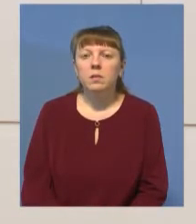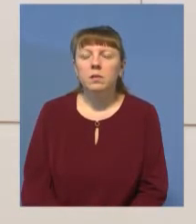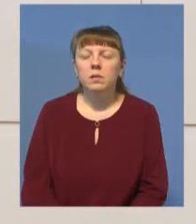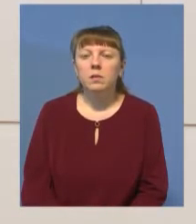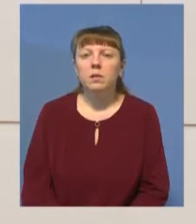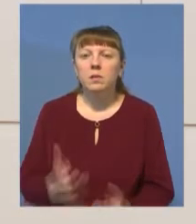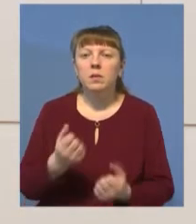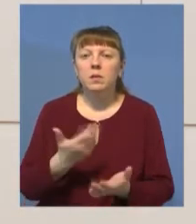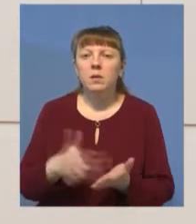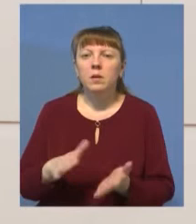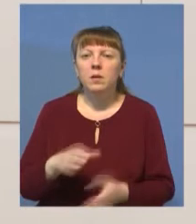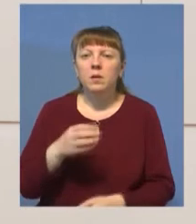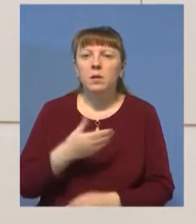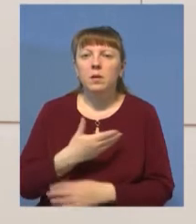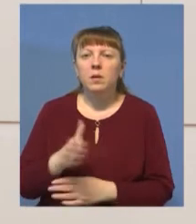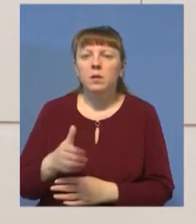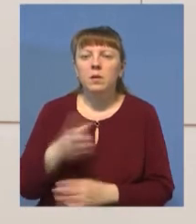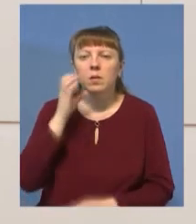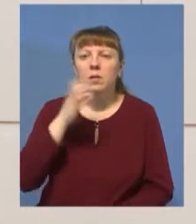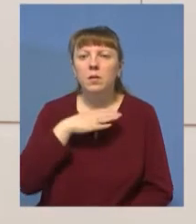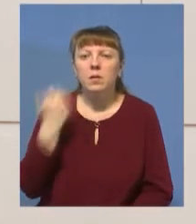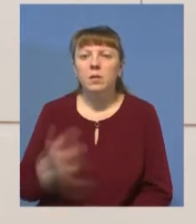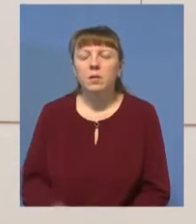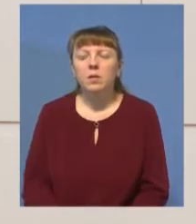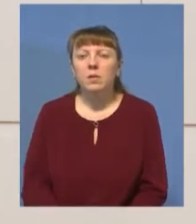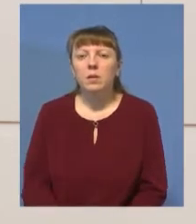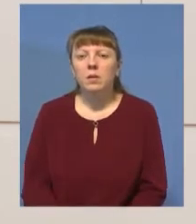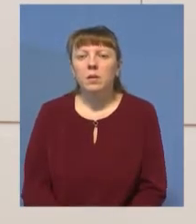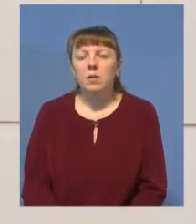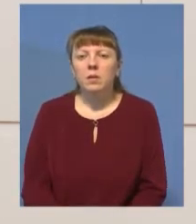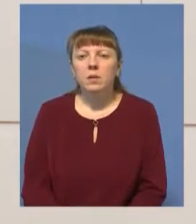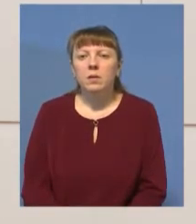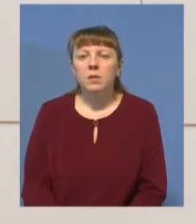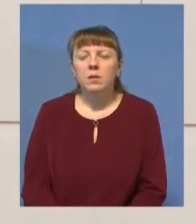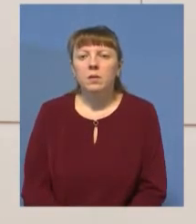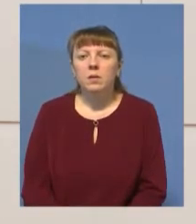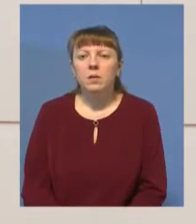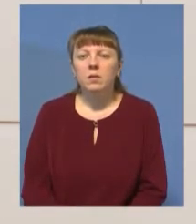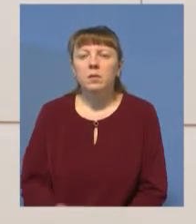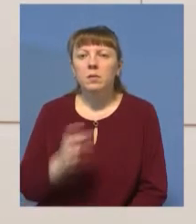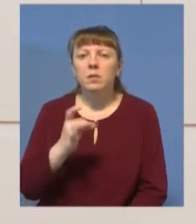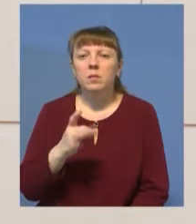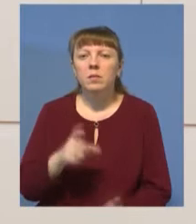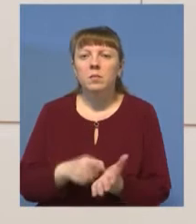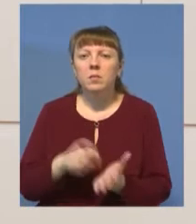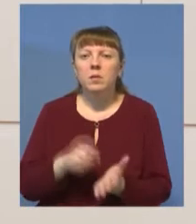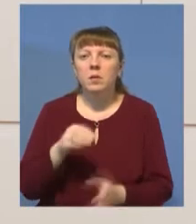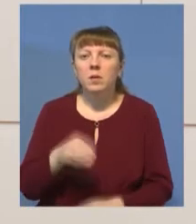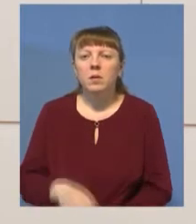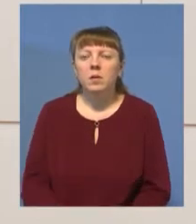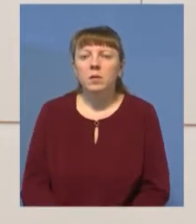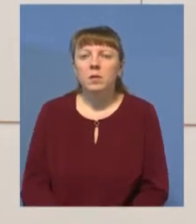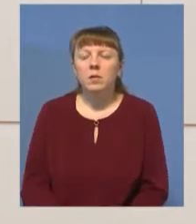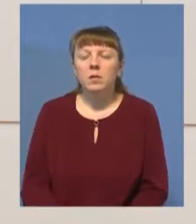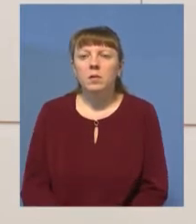предприниматель не открыл двери, не выслушал его. Хотя, что там говорить, стоимость товара всего лишь 700 тенге, и то